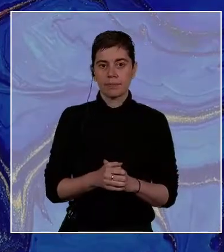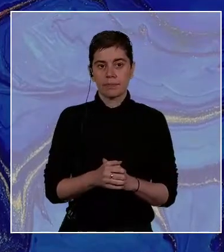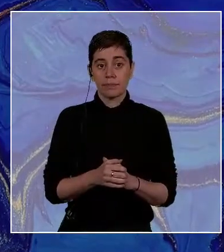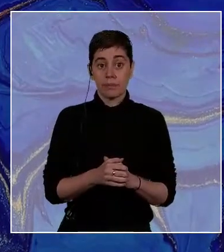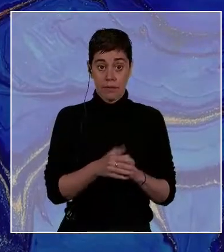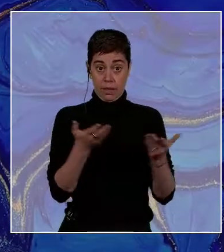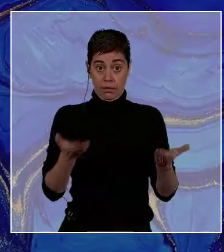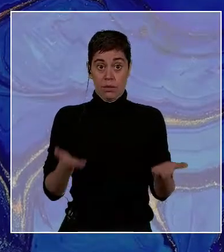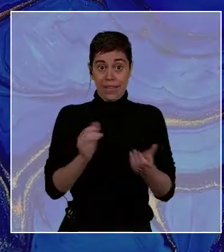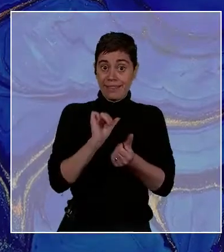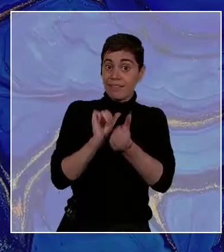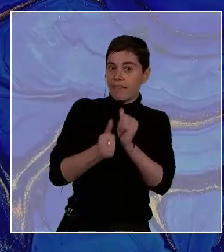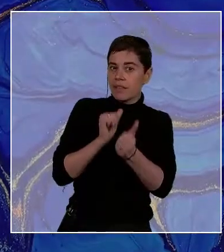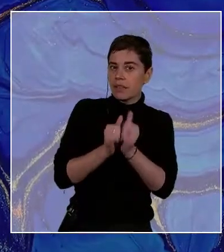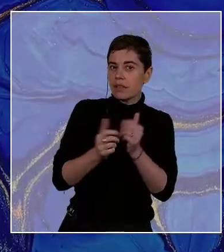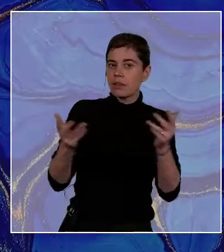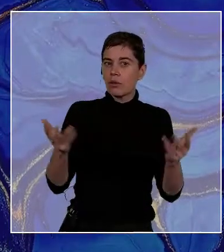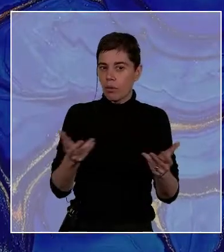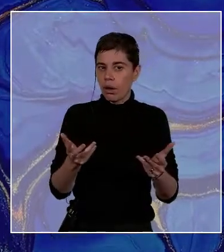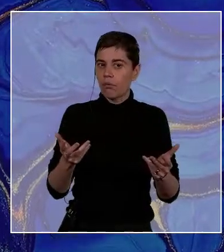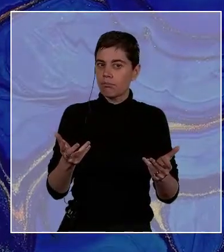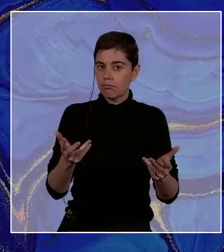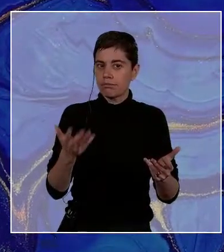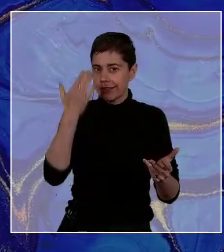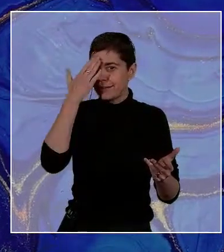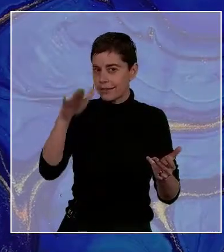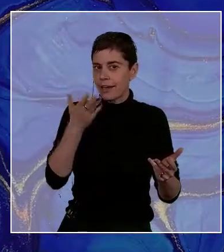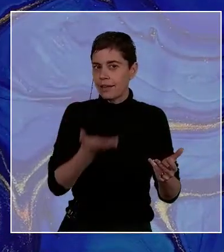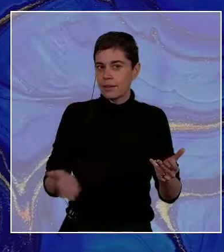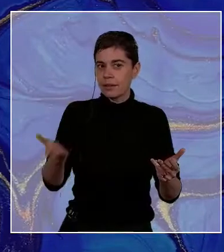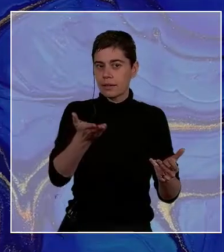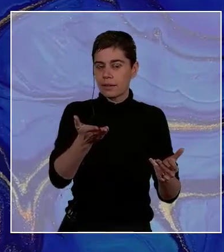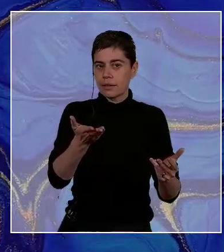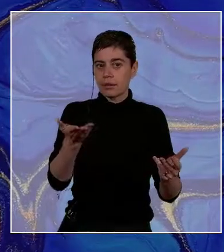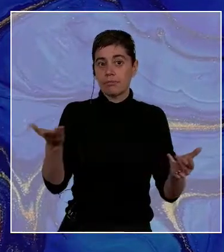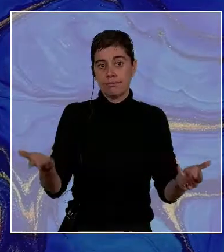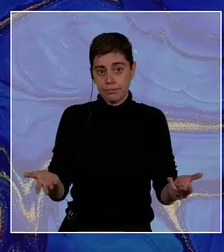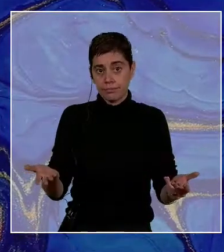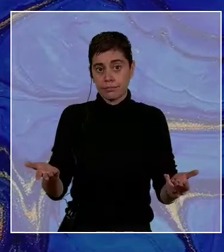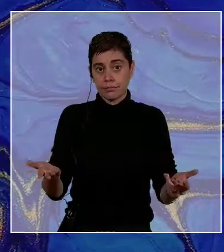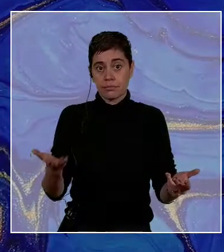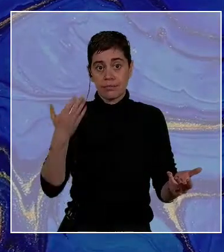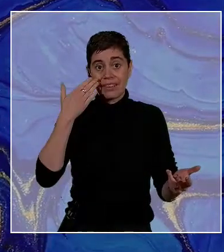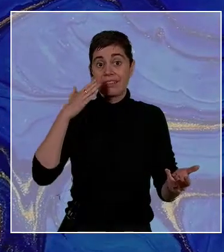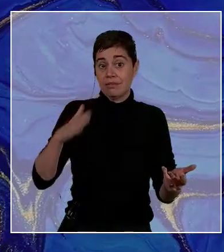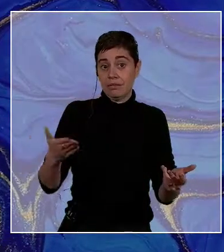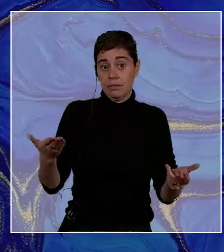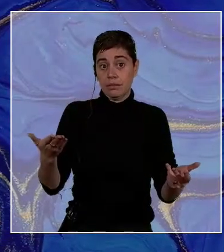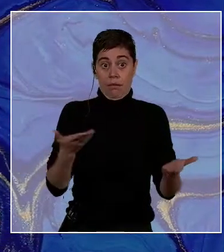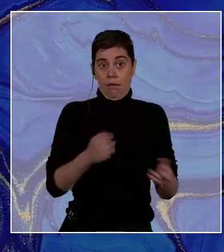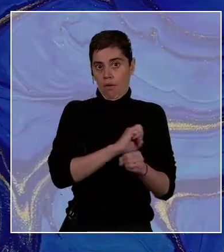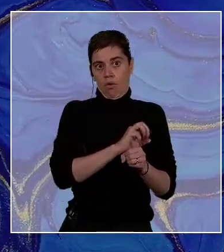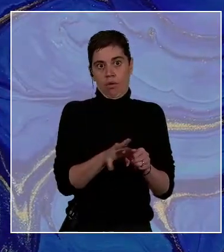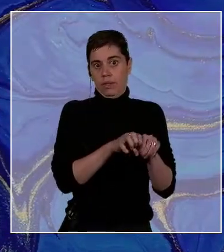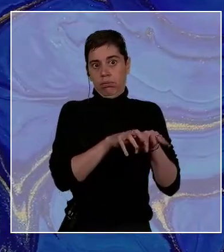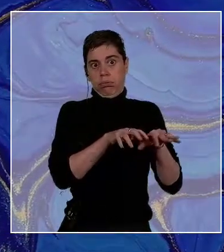nous reste à relever, c'est évidemment les conséquences économiques du séisme du Covid,